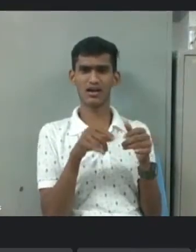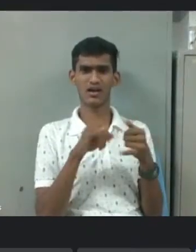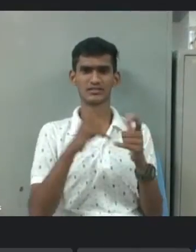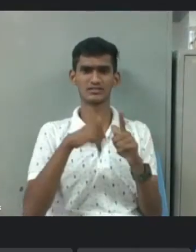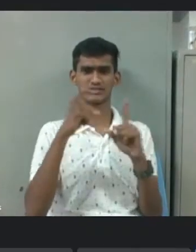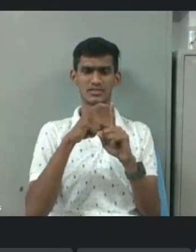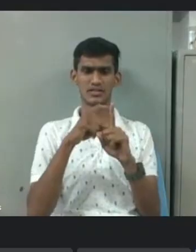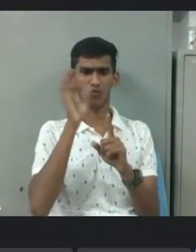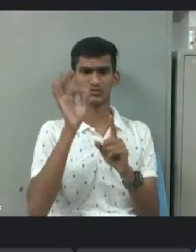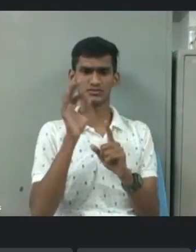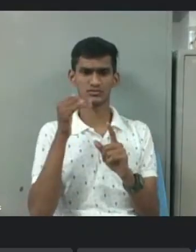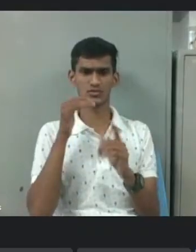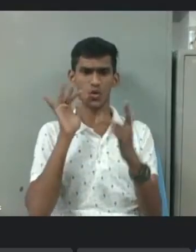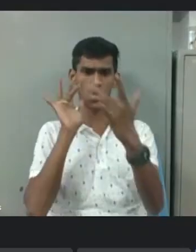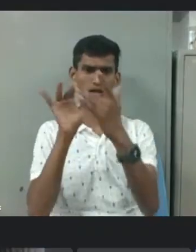എന്തെങ്കിലും ആഡ് ഓൺ ചെയ്യാനാണോ?